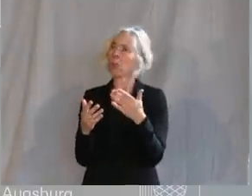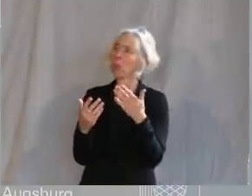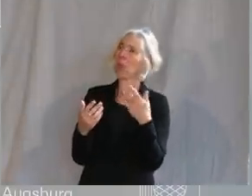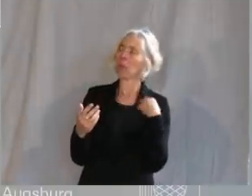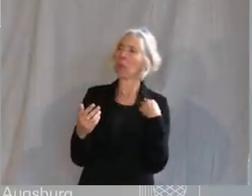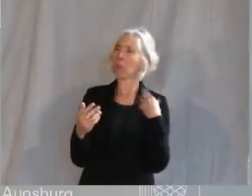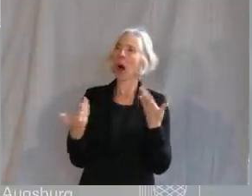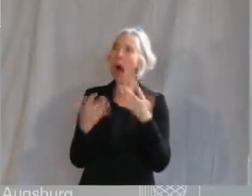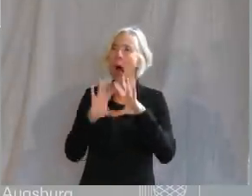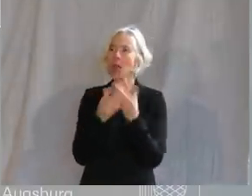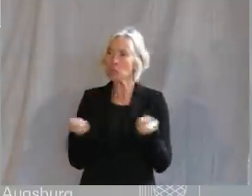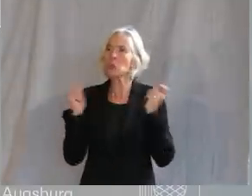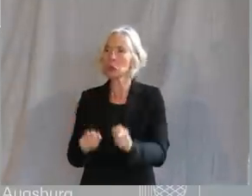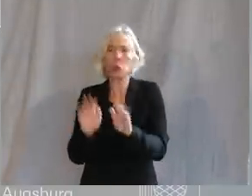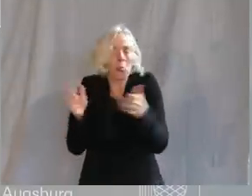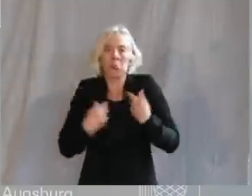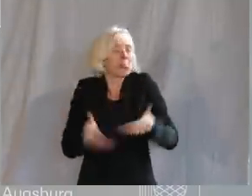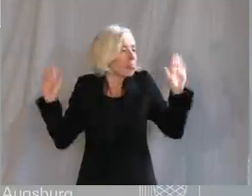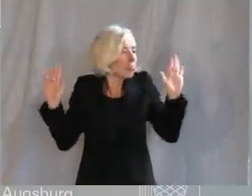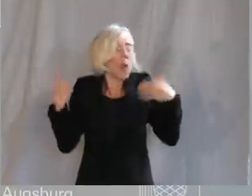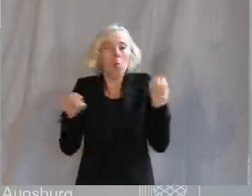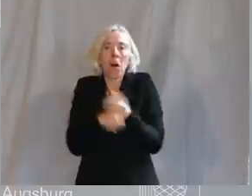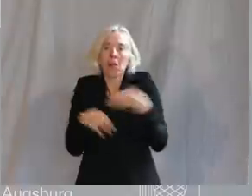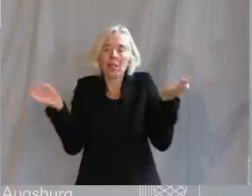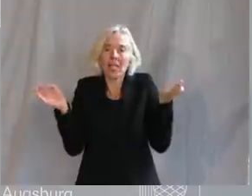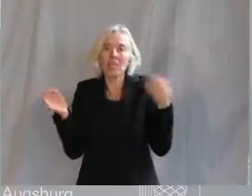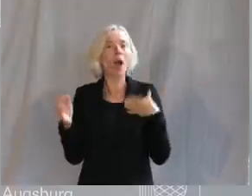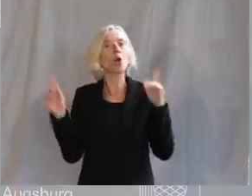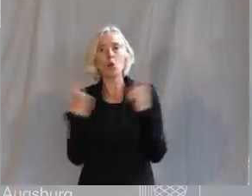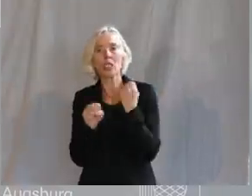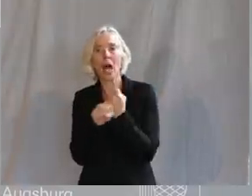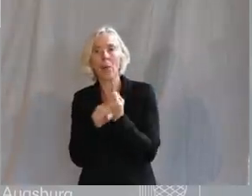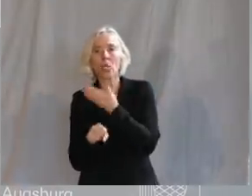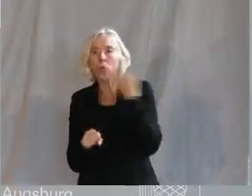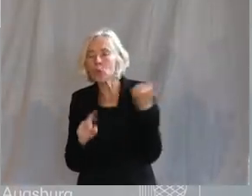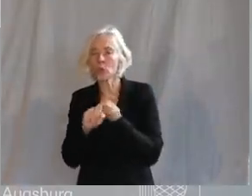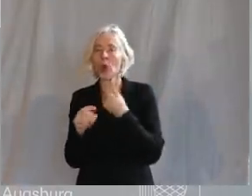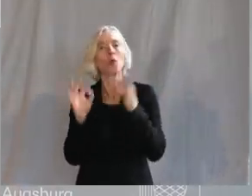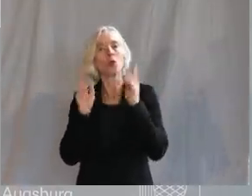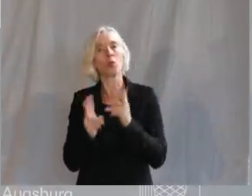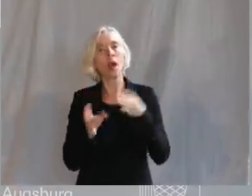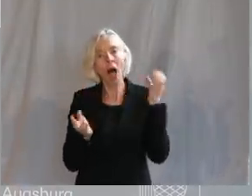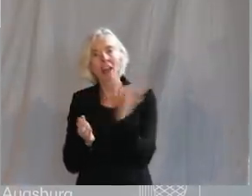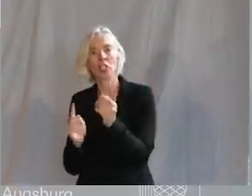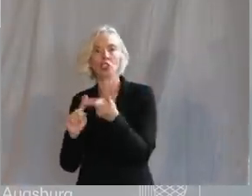weil sie normal weiterarbeiten konnten, nicht in Kurzarbeit gerutscht sind, keine Selbstständigkeit hatten, die auf dem Spiel stand. Und es gibt